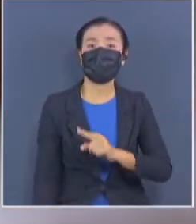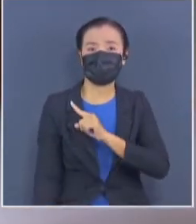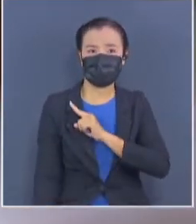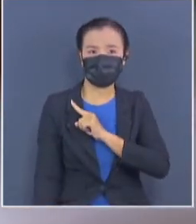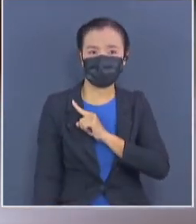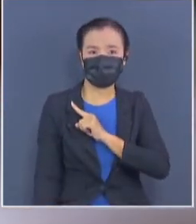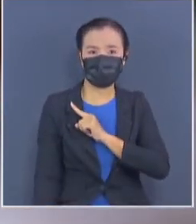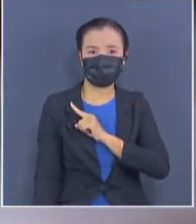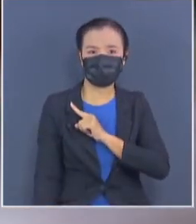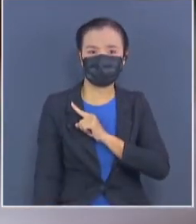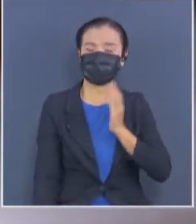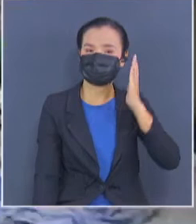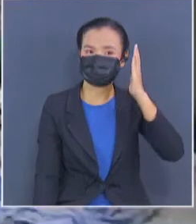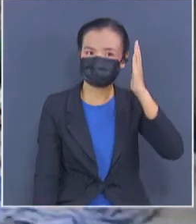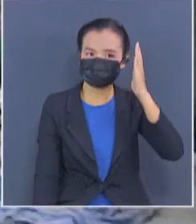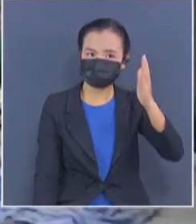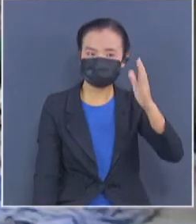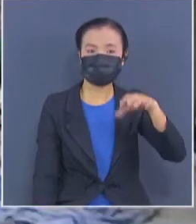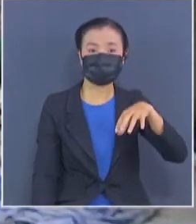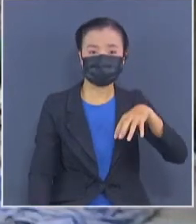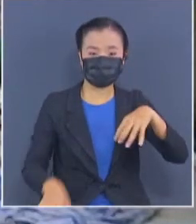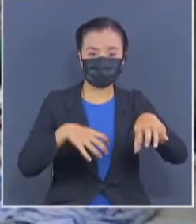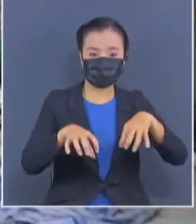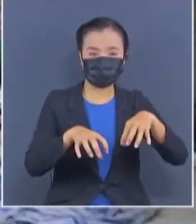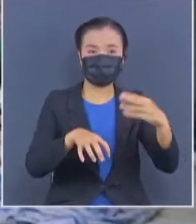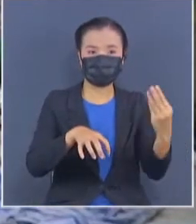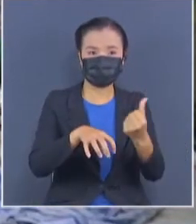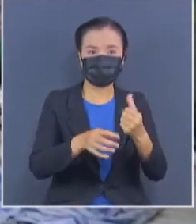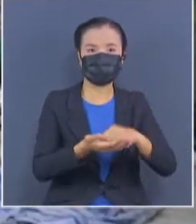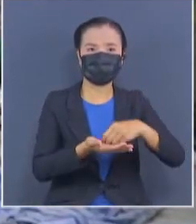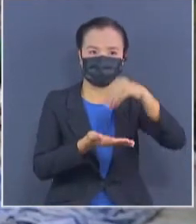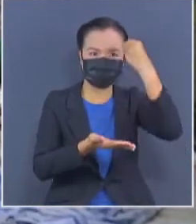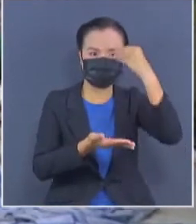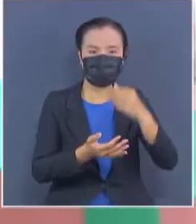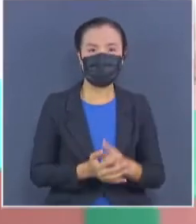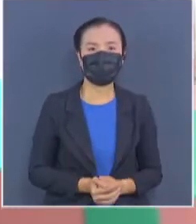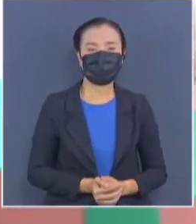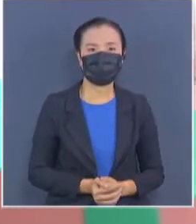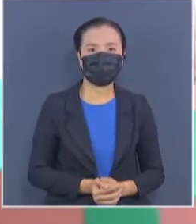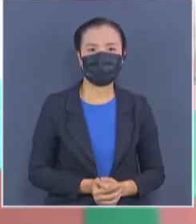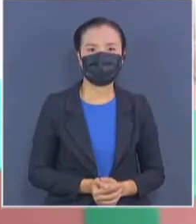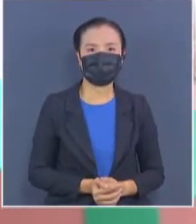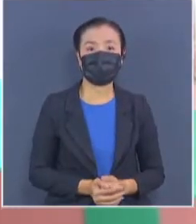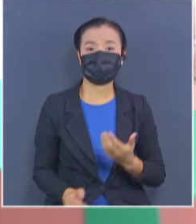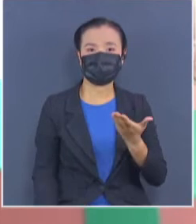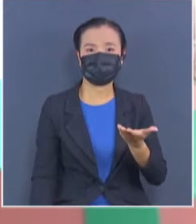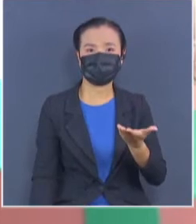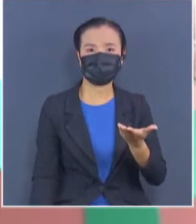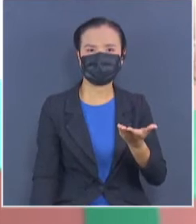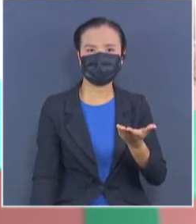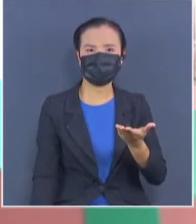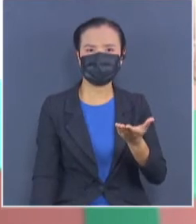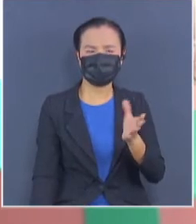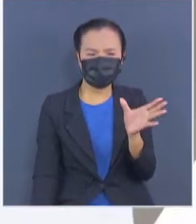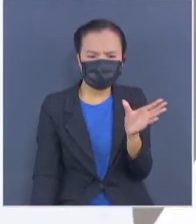ผิดชอบของเล่นก็ต้องดำเนินการเร่งจัดการสถานที่เรียนให้สมบูรณ์ให้ได้นะครับโรงเรียนนี้ไม่ใช่โรงเรียน